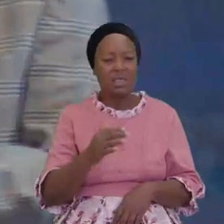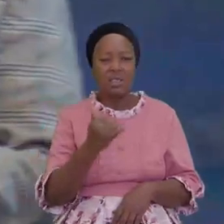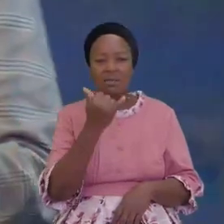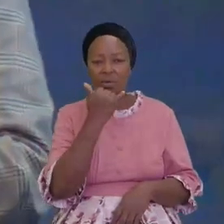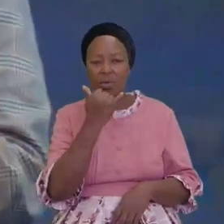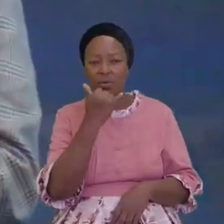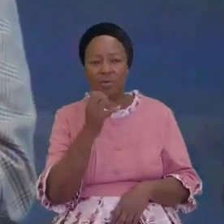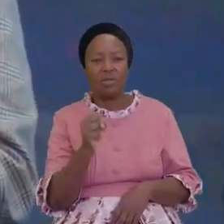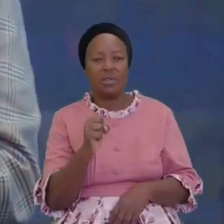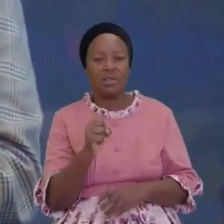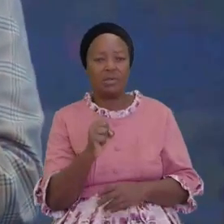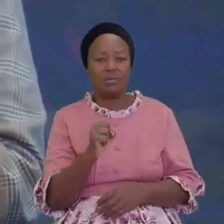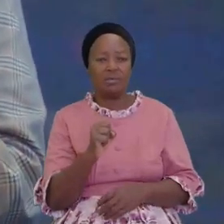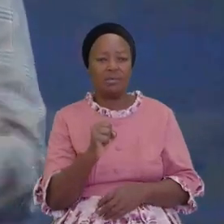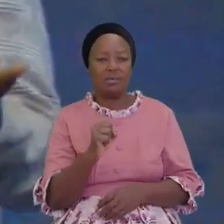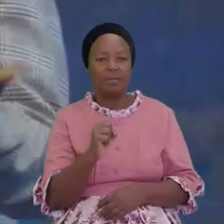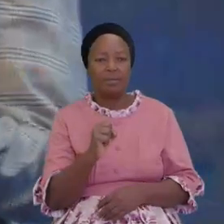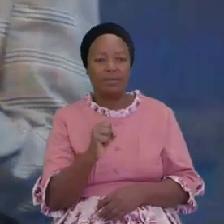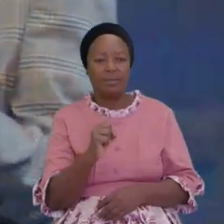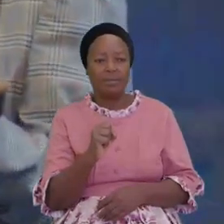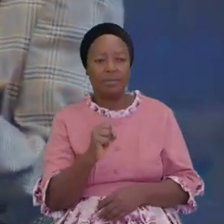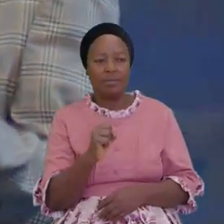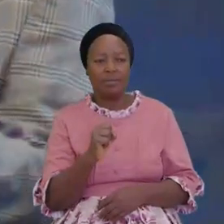qui connaît ses égarements?